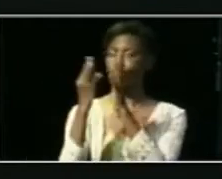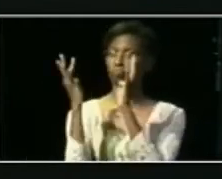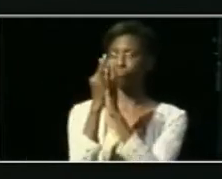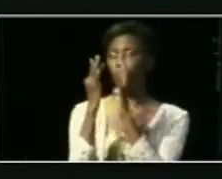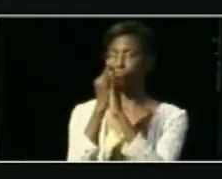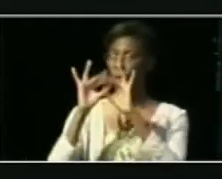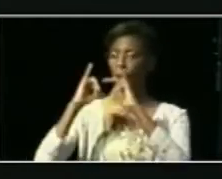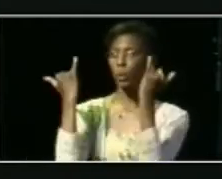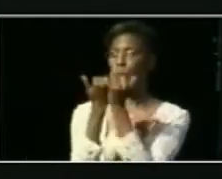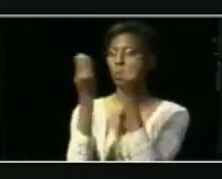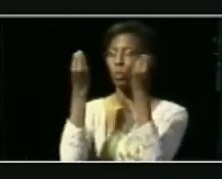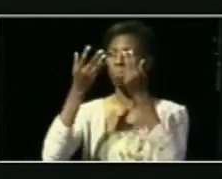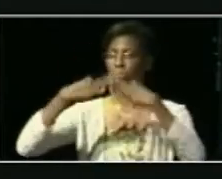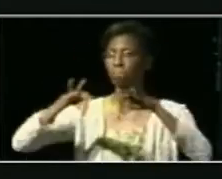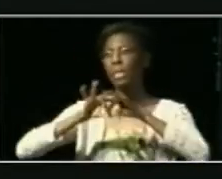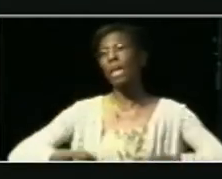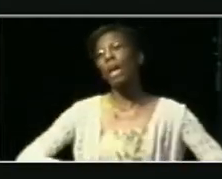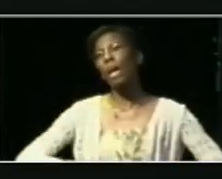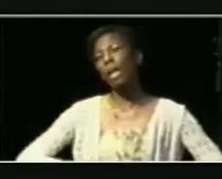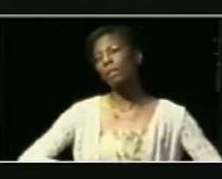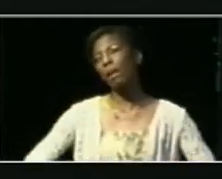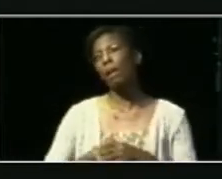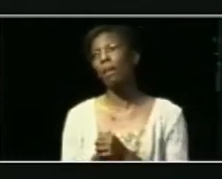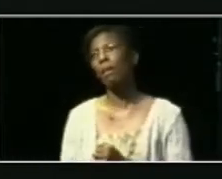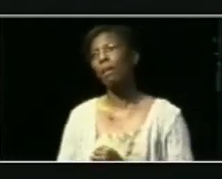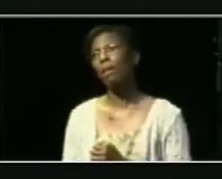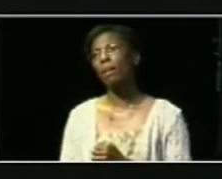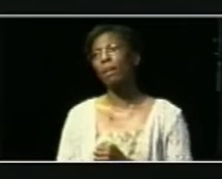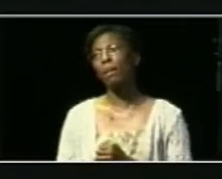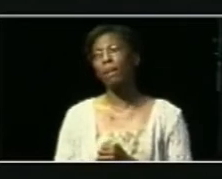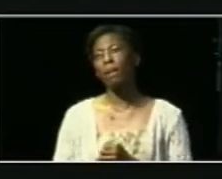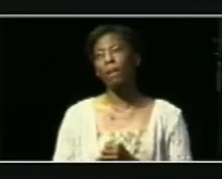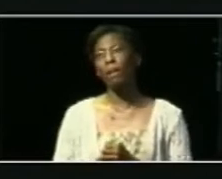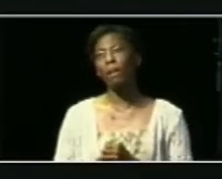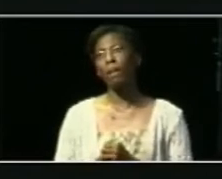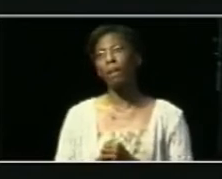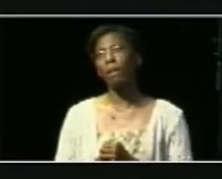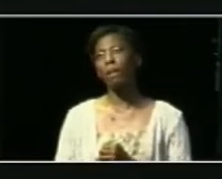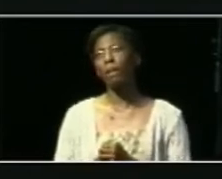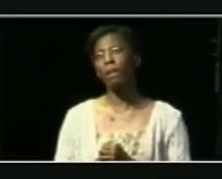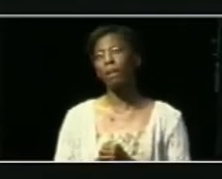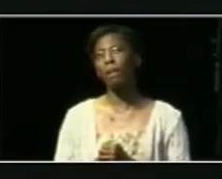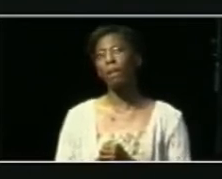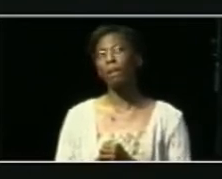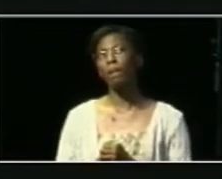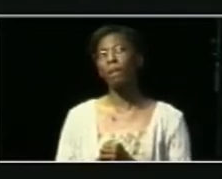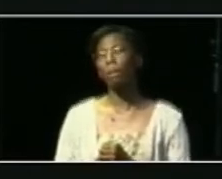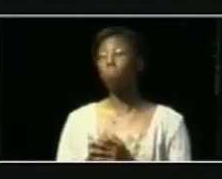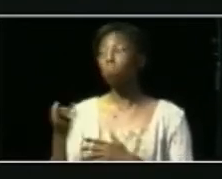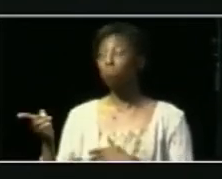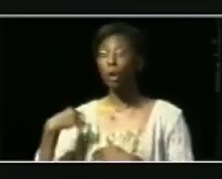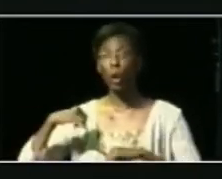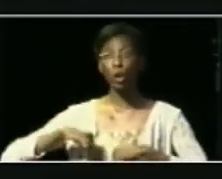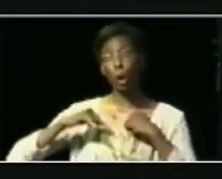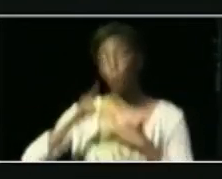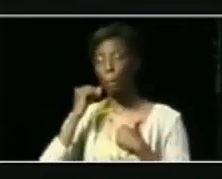Canada. Au Canada. And I had a young man come to me and give me a beautiful message. Il y a un jeune homme qui s'est